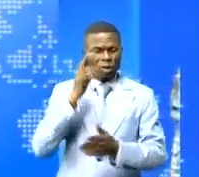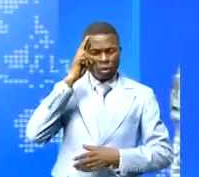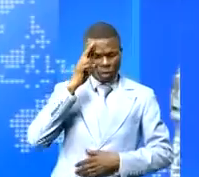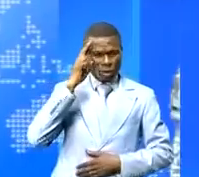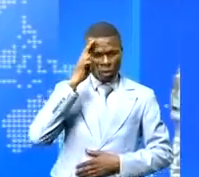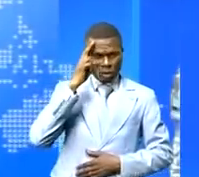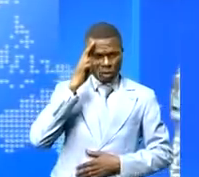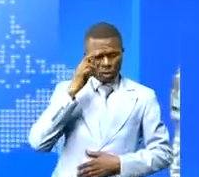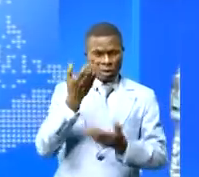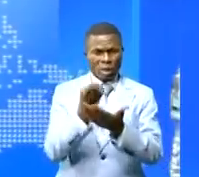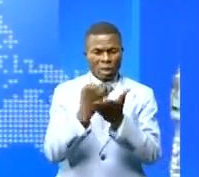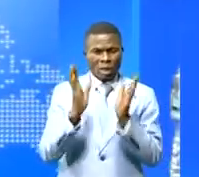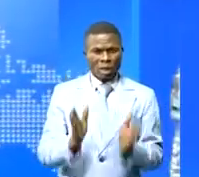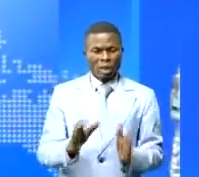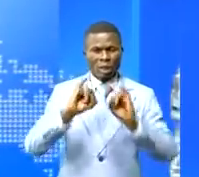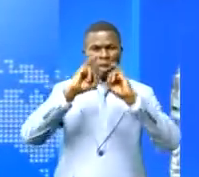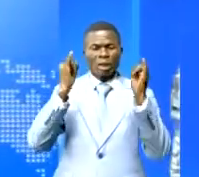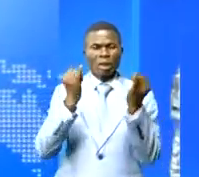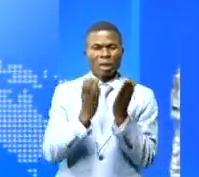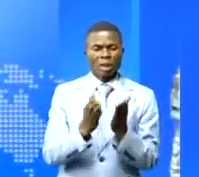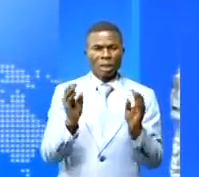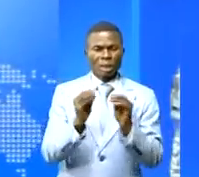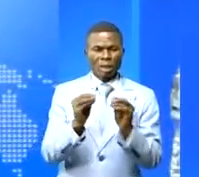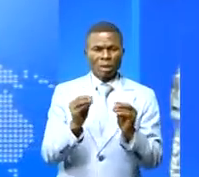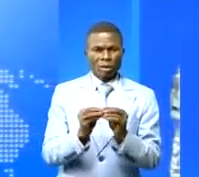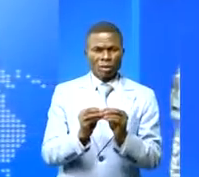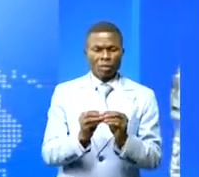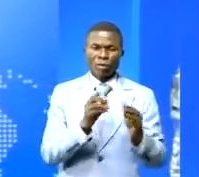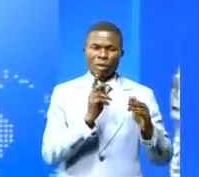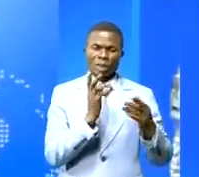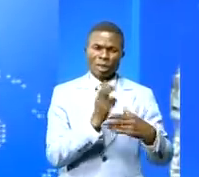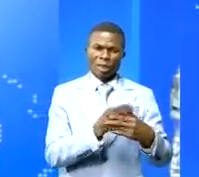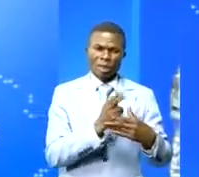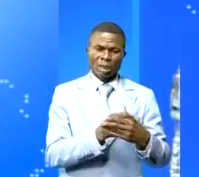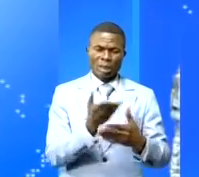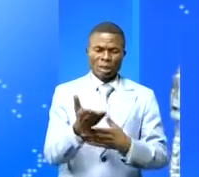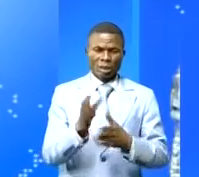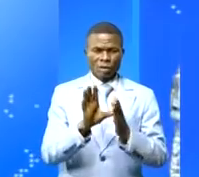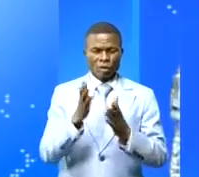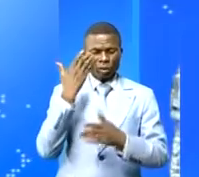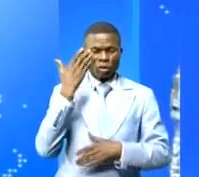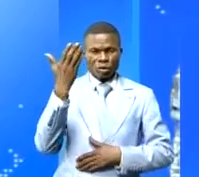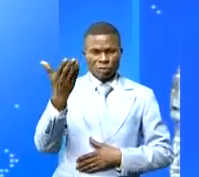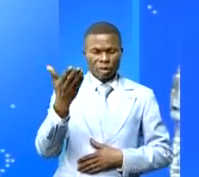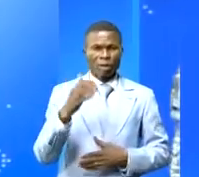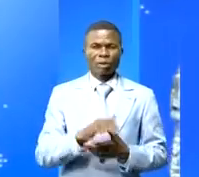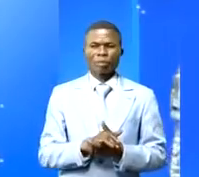réflexion des économistes et industriels réunis pour faire un plaidoyer. Quant à ce reportage, Pierrot